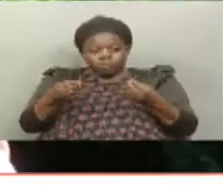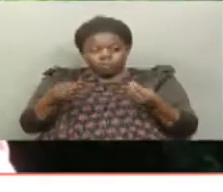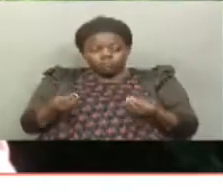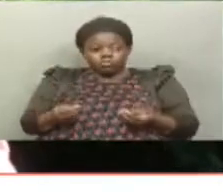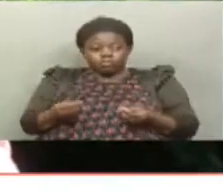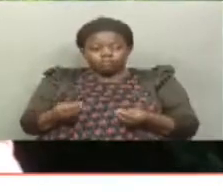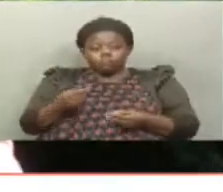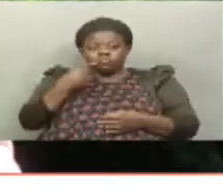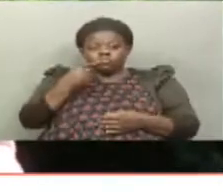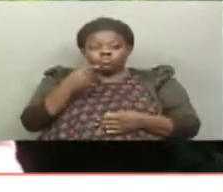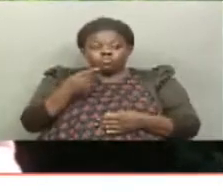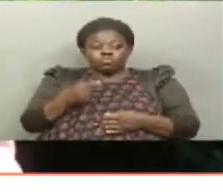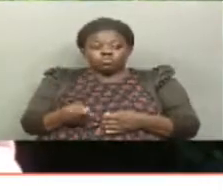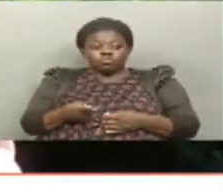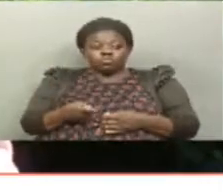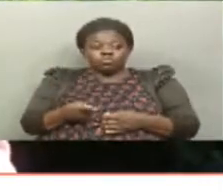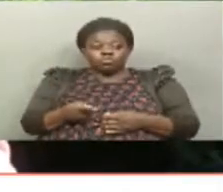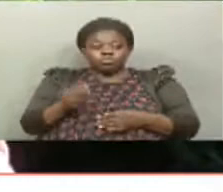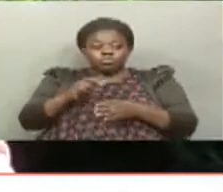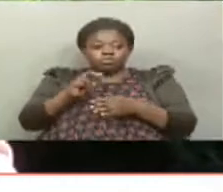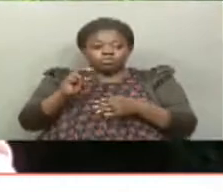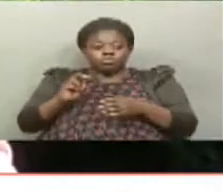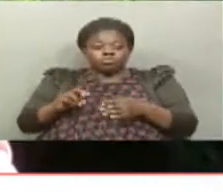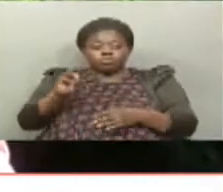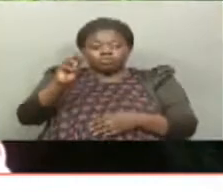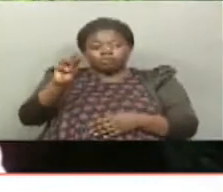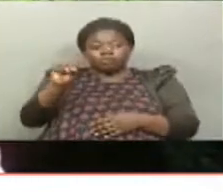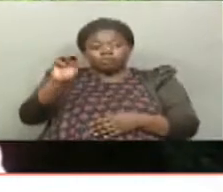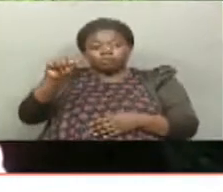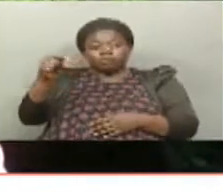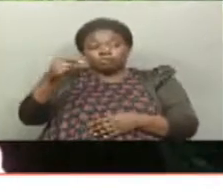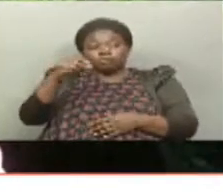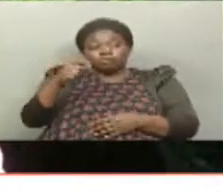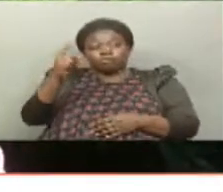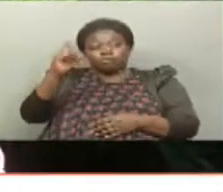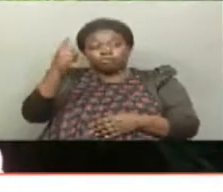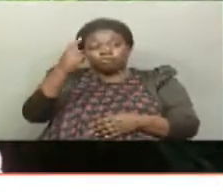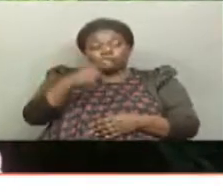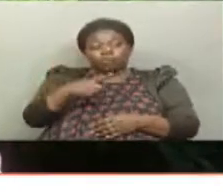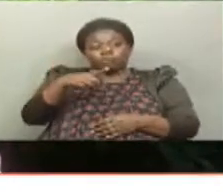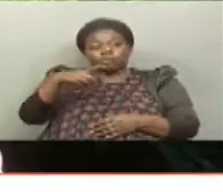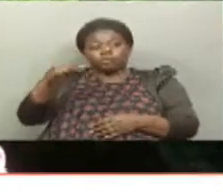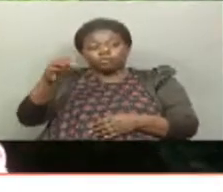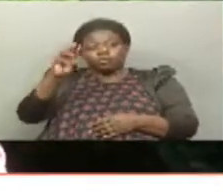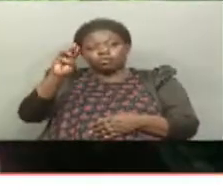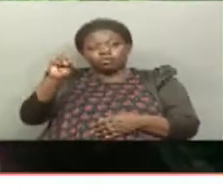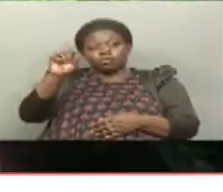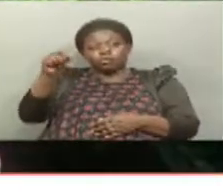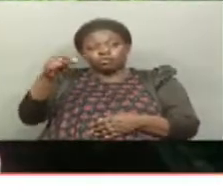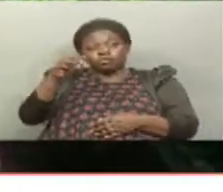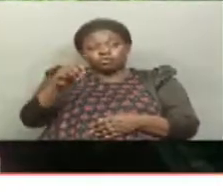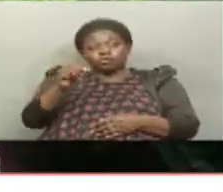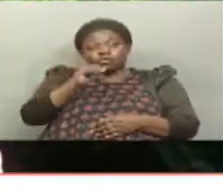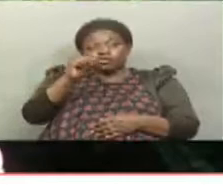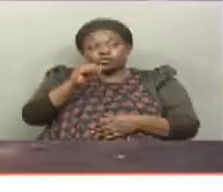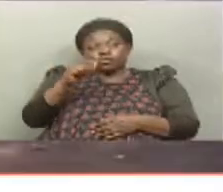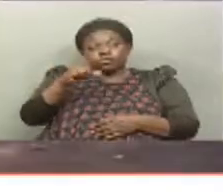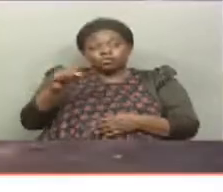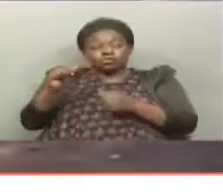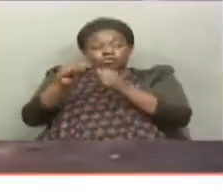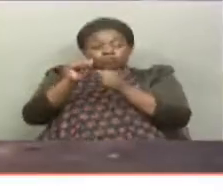yajja n'angamba nti tondekanga emmengo era olunaku olwasooka okukiika embuga emmengo yajja nagenda